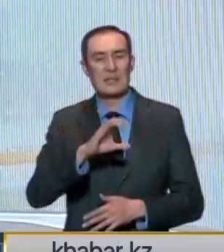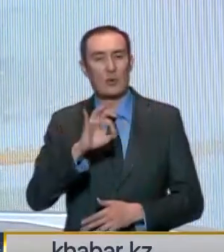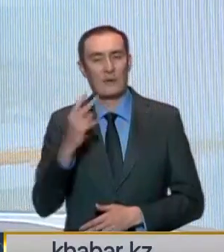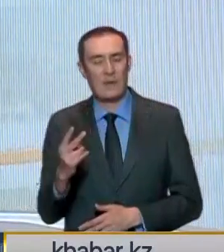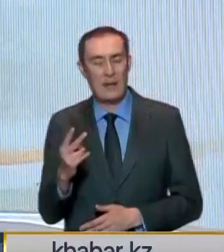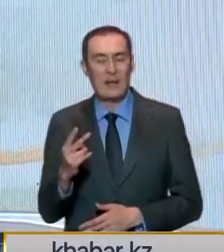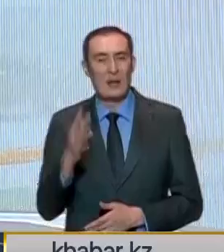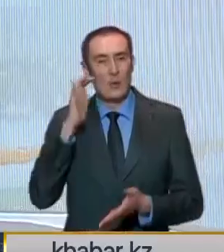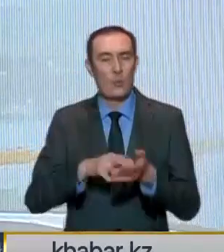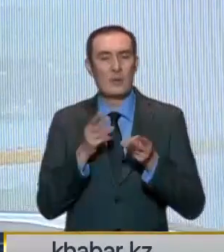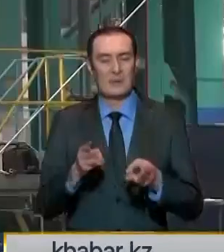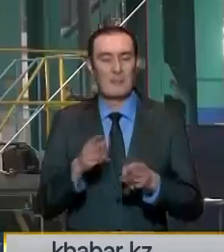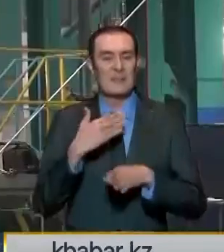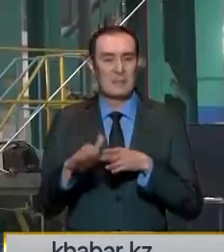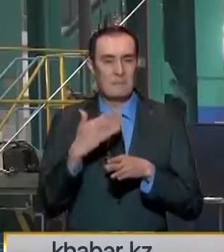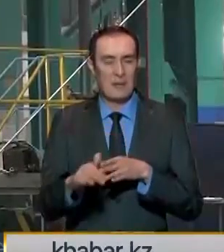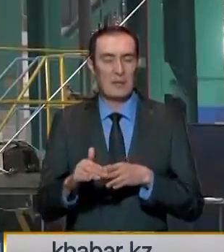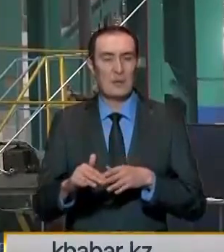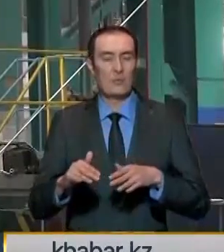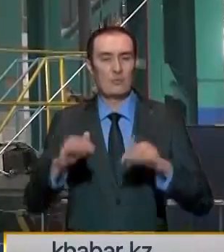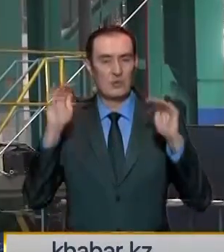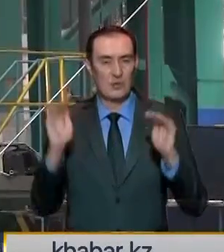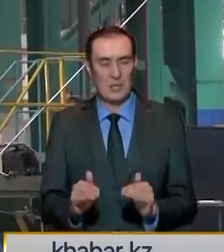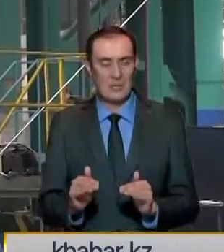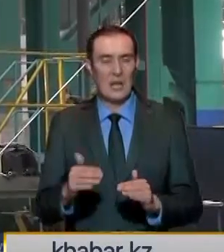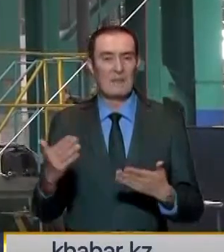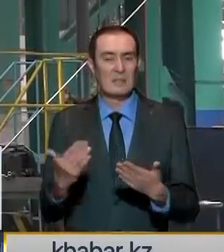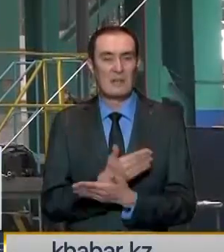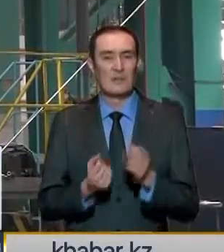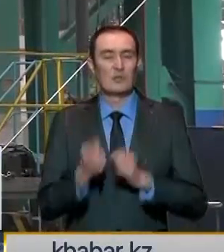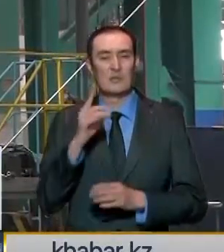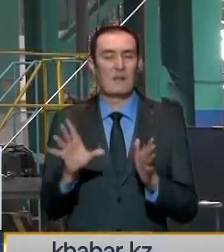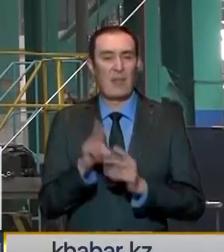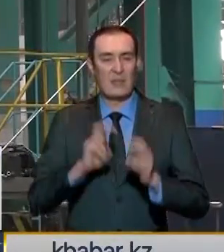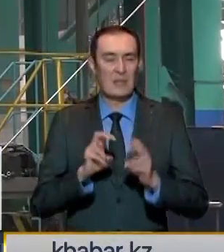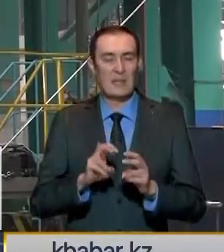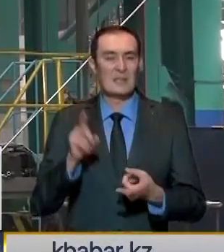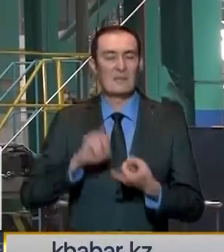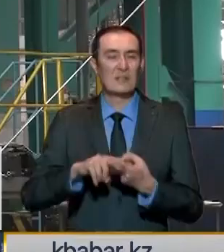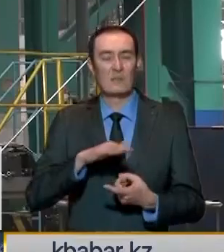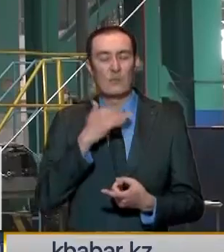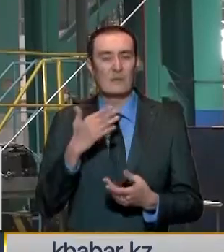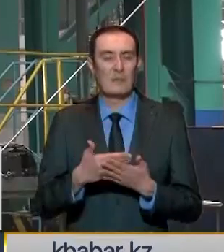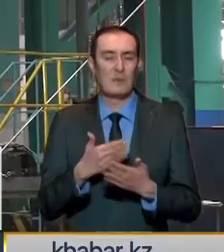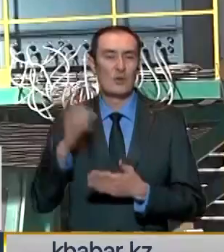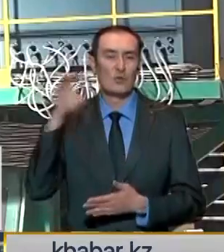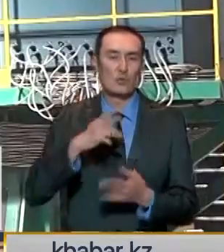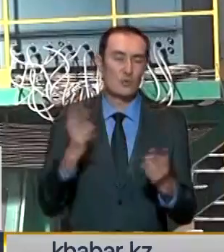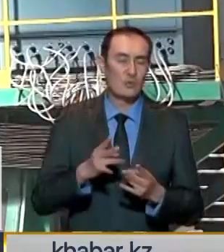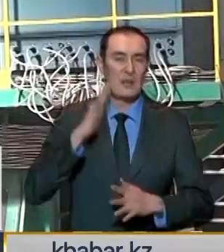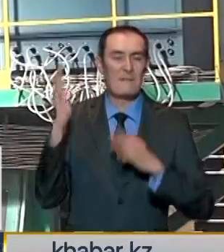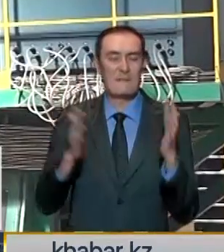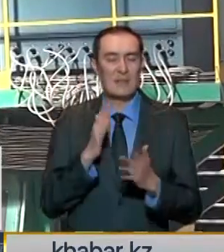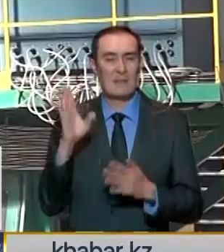угольных электростанций во всем мире постепенно подходит к концу. А возобновляемые источники энергии зависят от множества факторов – наличия солнца, ветра